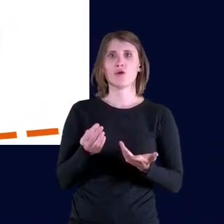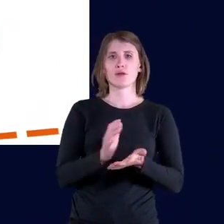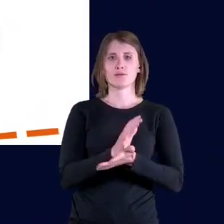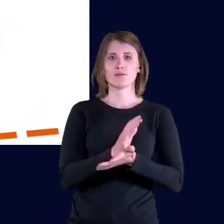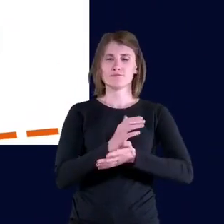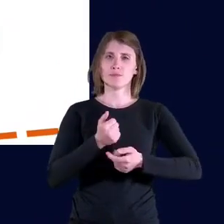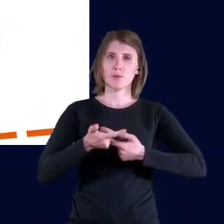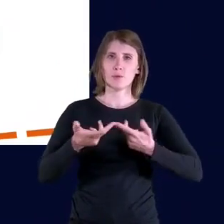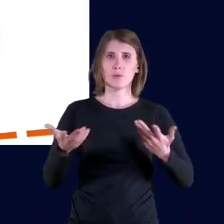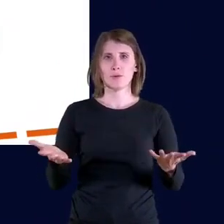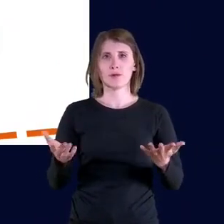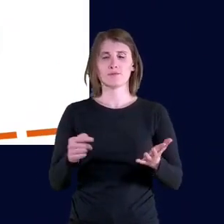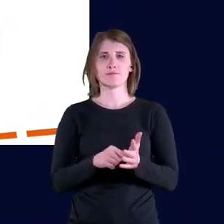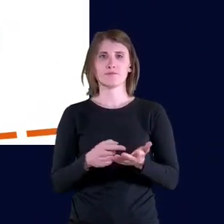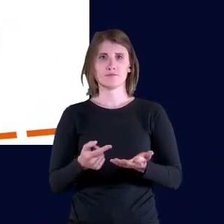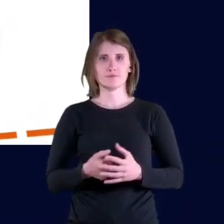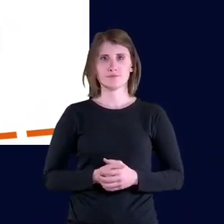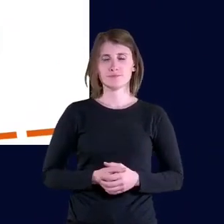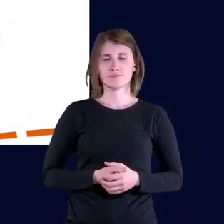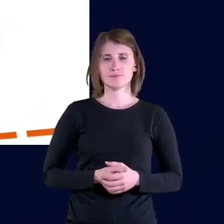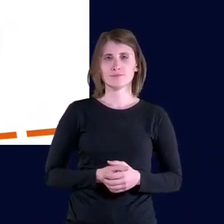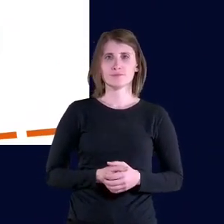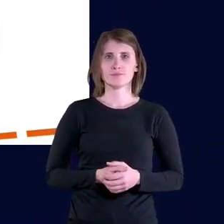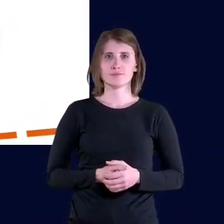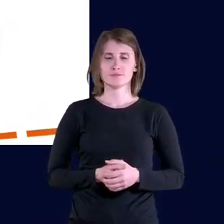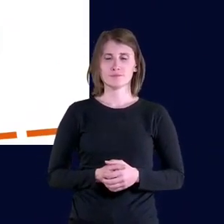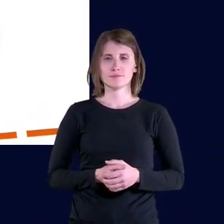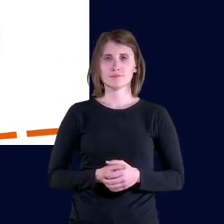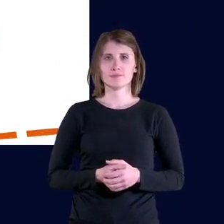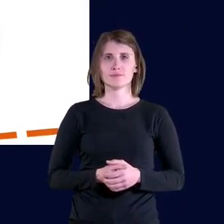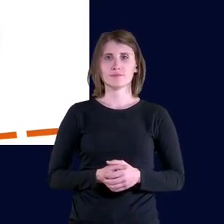upowszechniania badań opublikowanych informacji węglowodanów